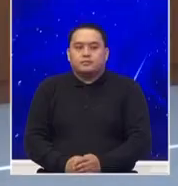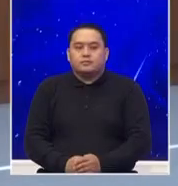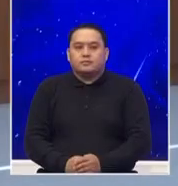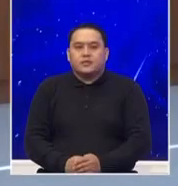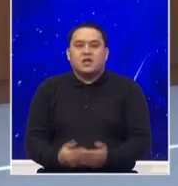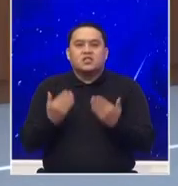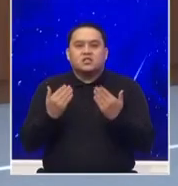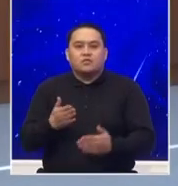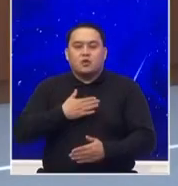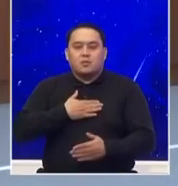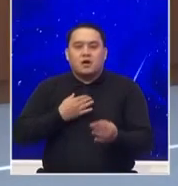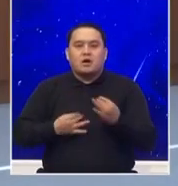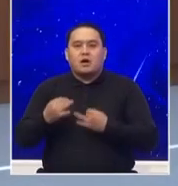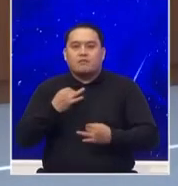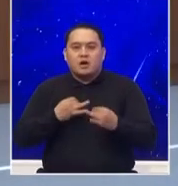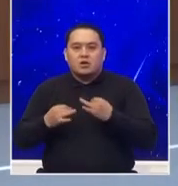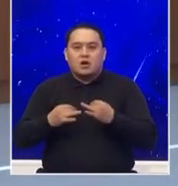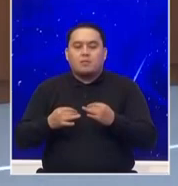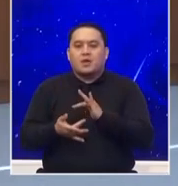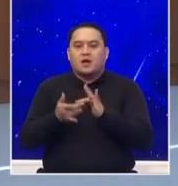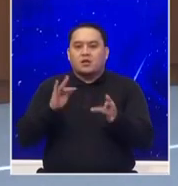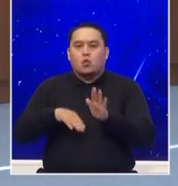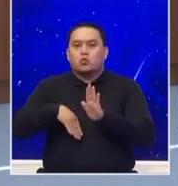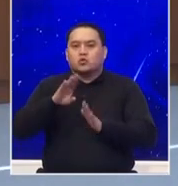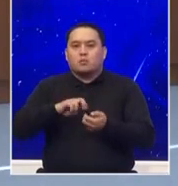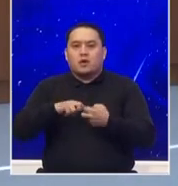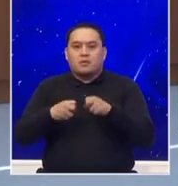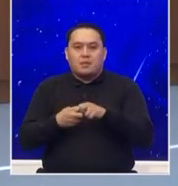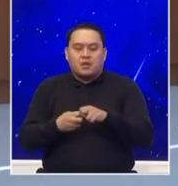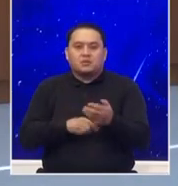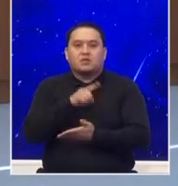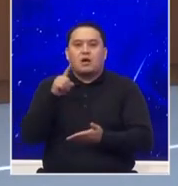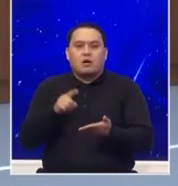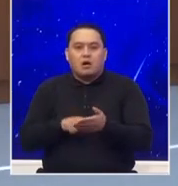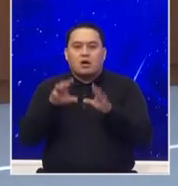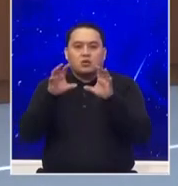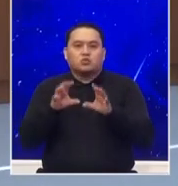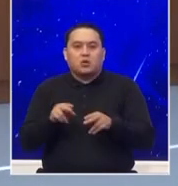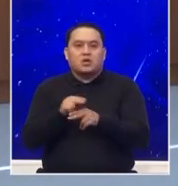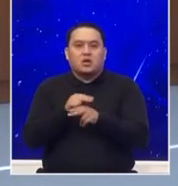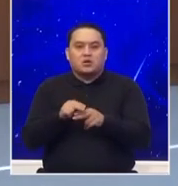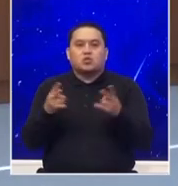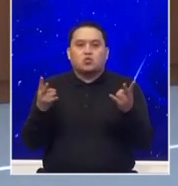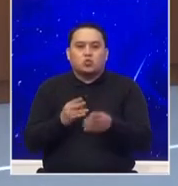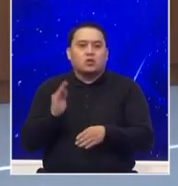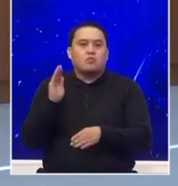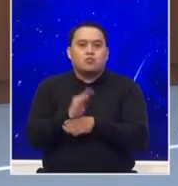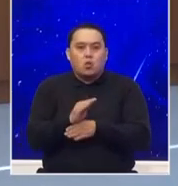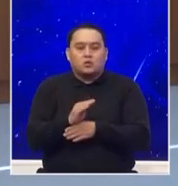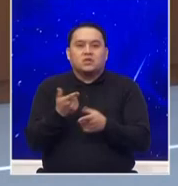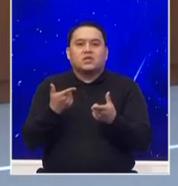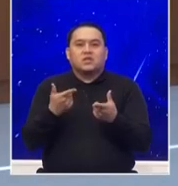Сегодня мы говорили о портале, об улучшении, о проблемах законодательства, где нужно откорректировать, где нужно дополнить,